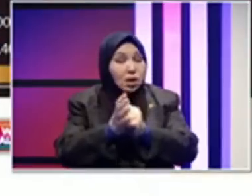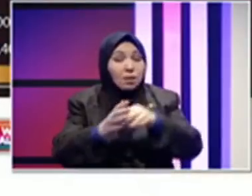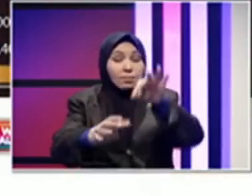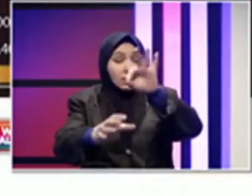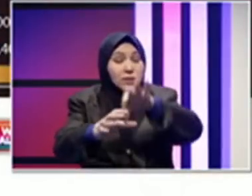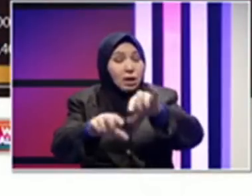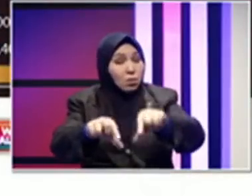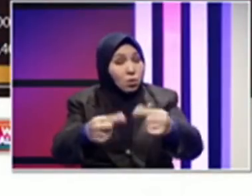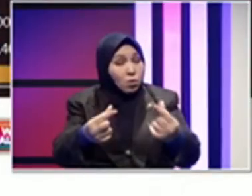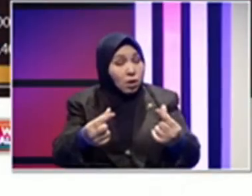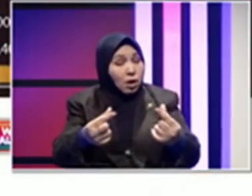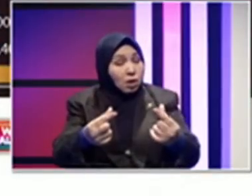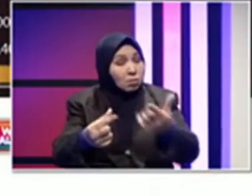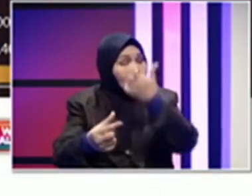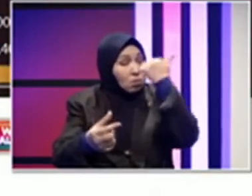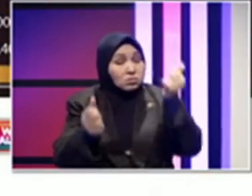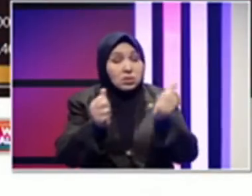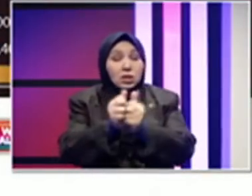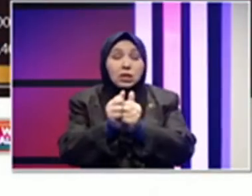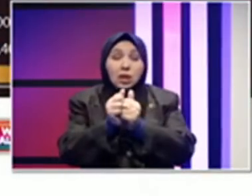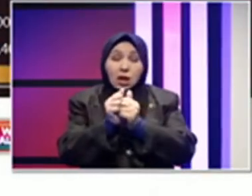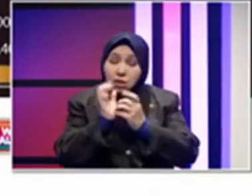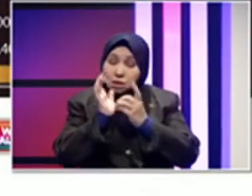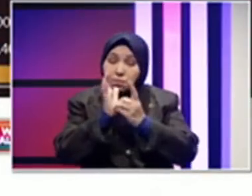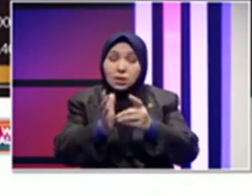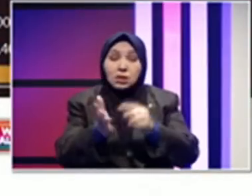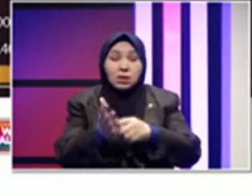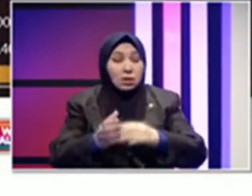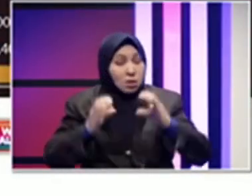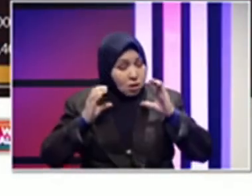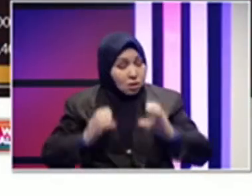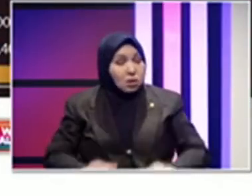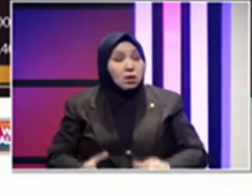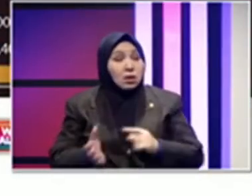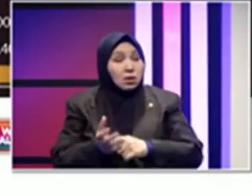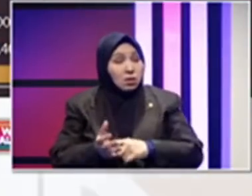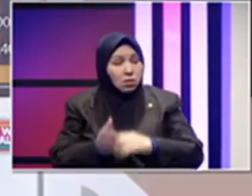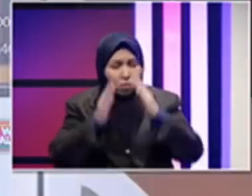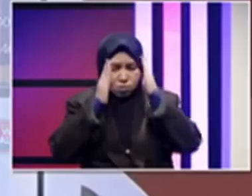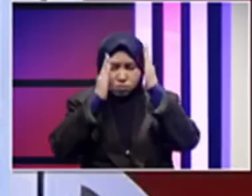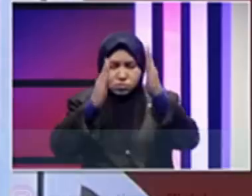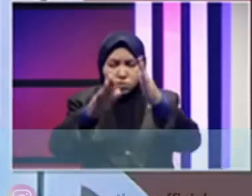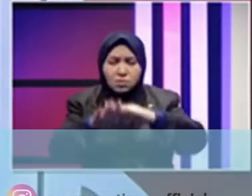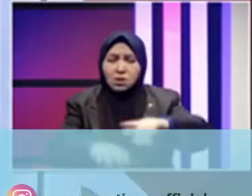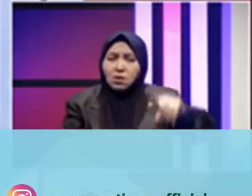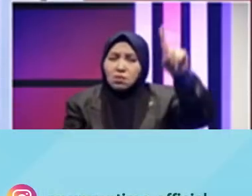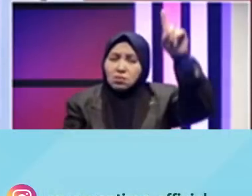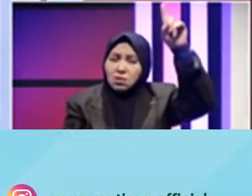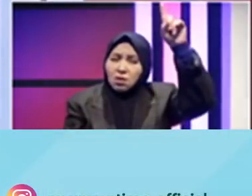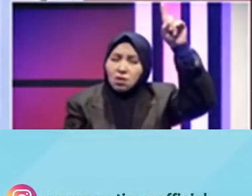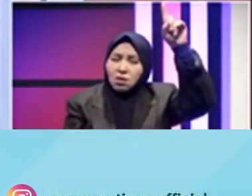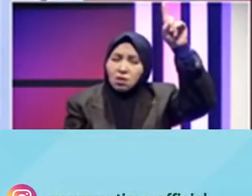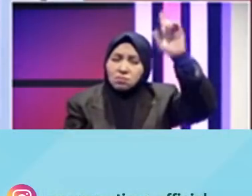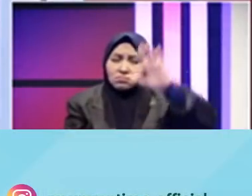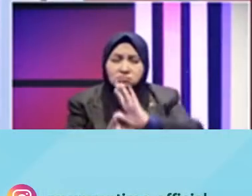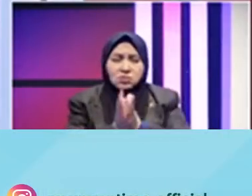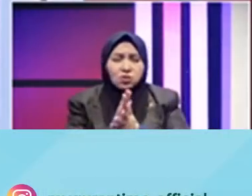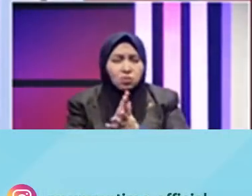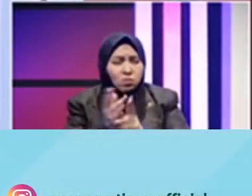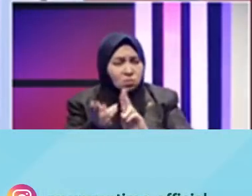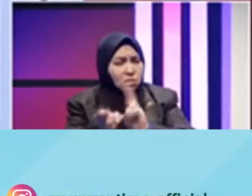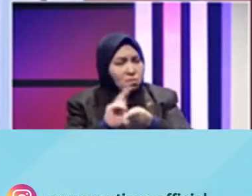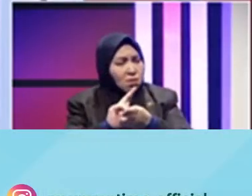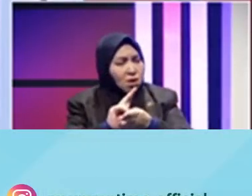Al-Quran. Kerana dengan infak inilah, dengan keyakinan khusyuk kepada Allah Subhanahu Taala, ianya satu transaksi